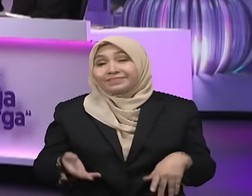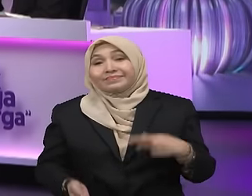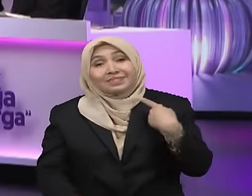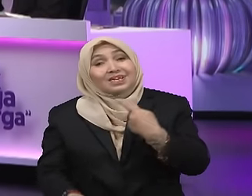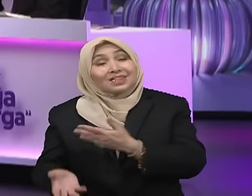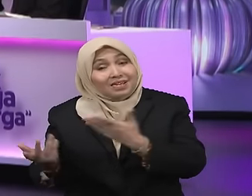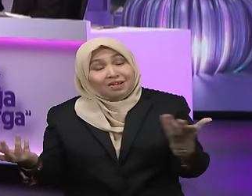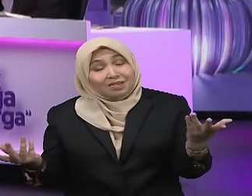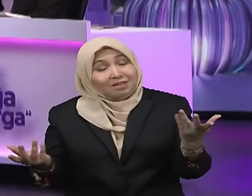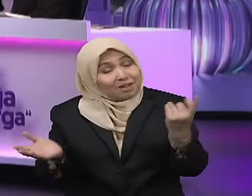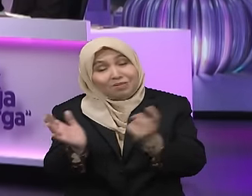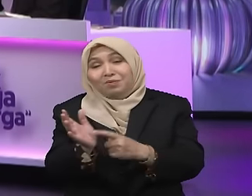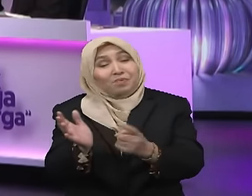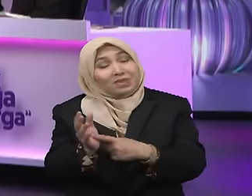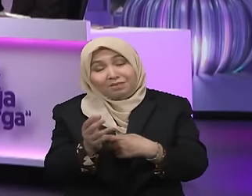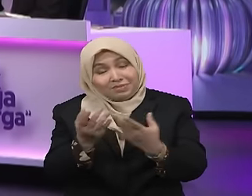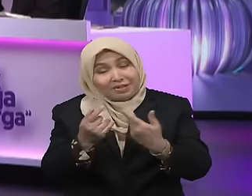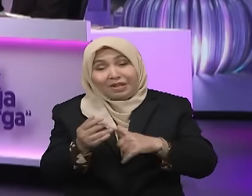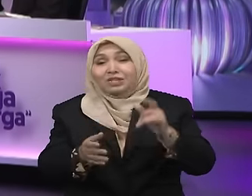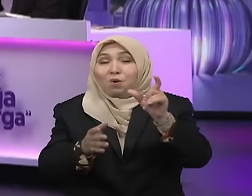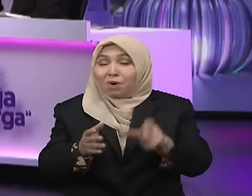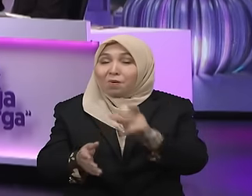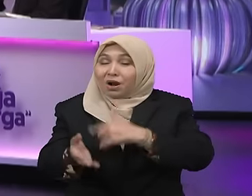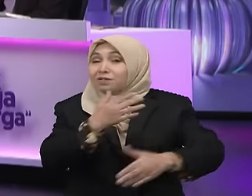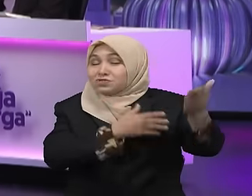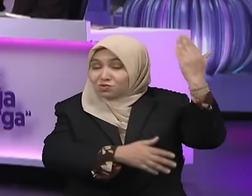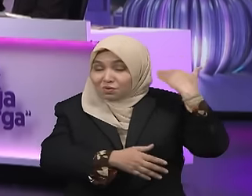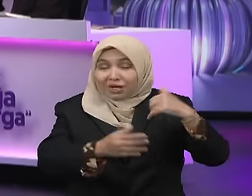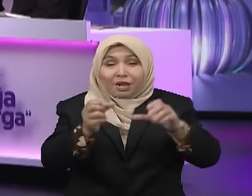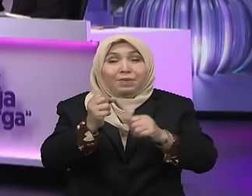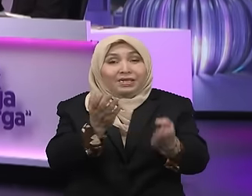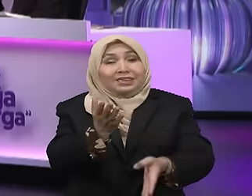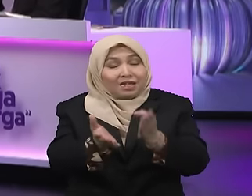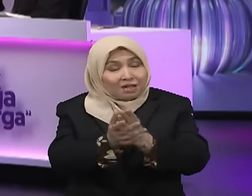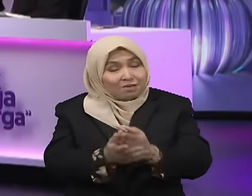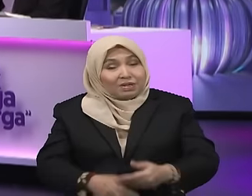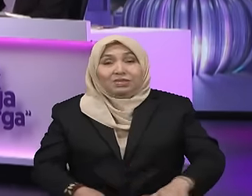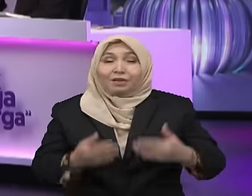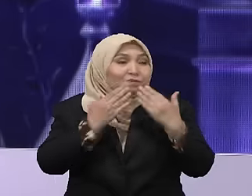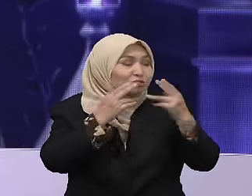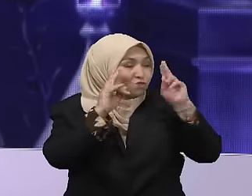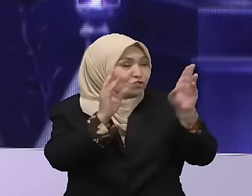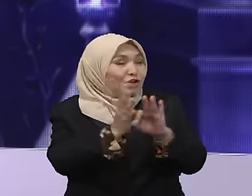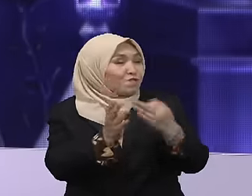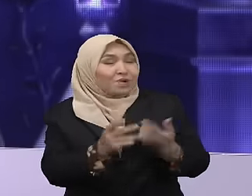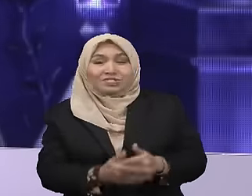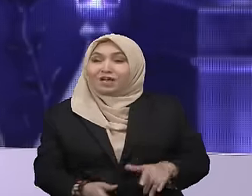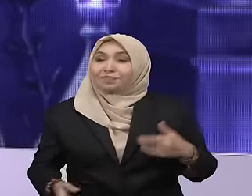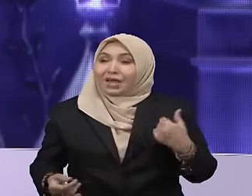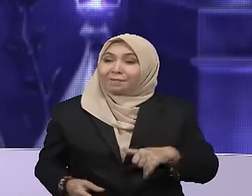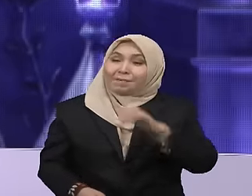kita terhutang budi kepada perjuangan orang-orang terdahulu untuk mendapat hidayah. Baik, subhanallah, masya-Allah, barakallah. Terima kasih kepada Ustaz Fas, tuan-tuan puan-puan, ayah